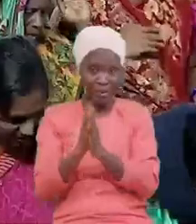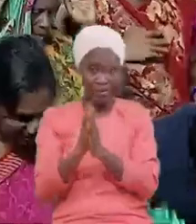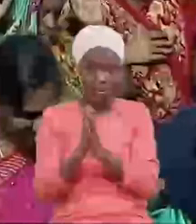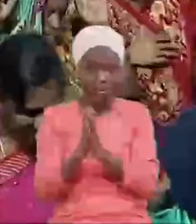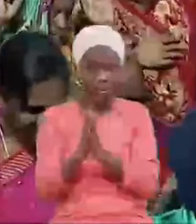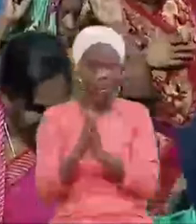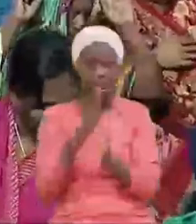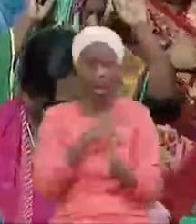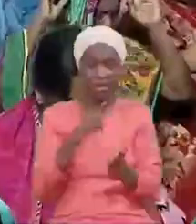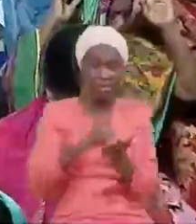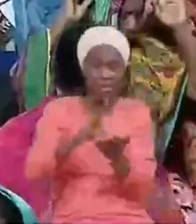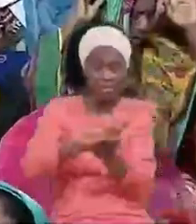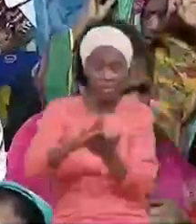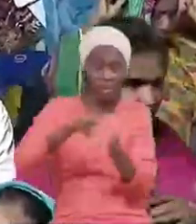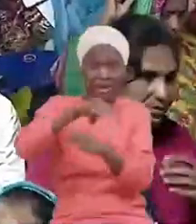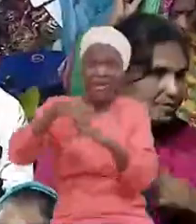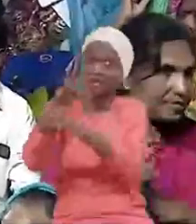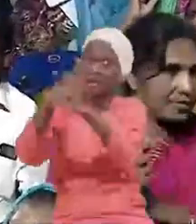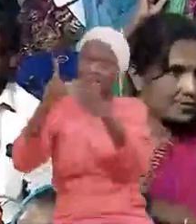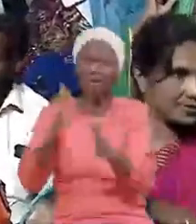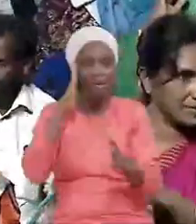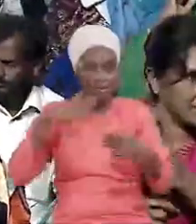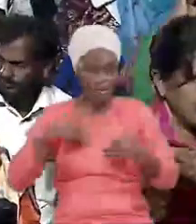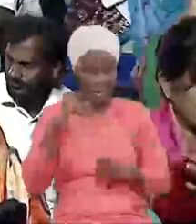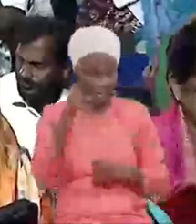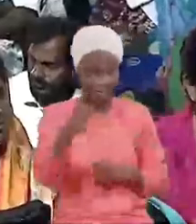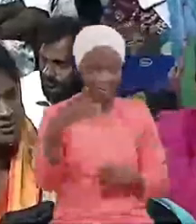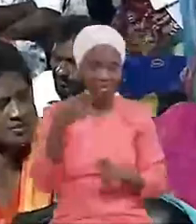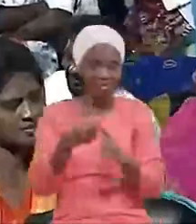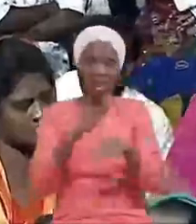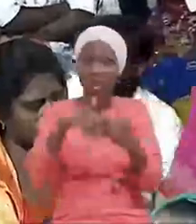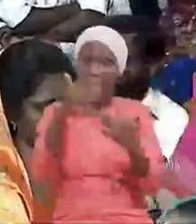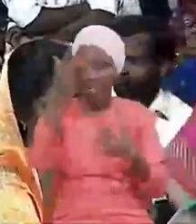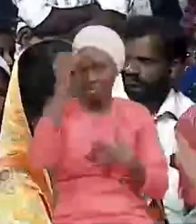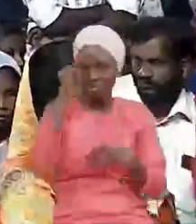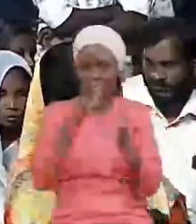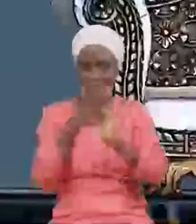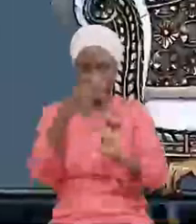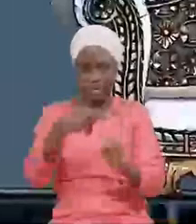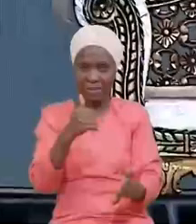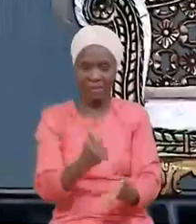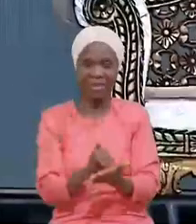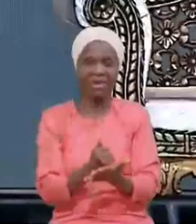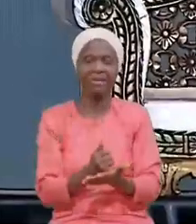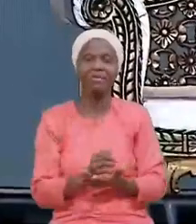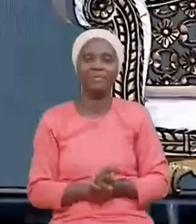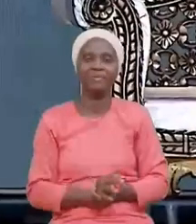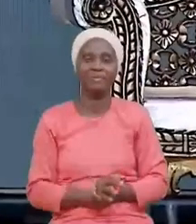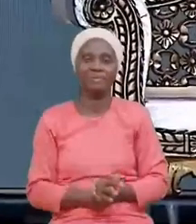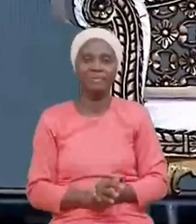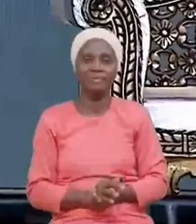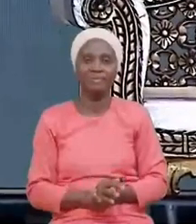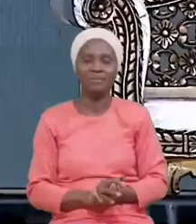Et je vais prier pour vous. Et le libérateur surnaturel va vous guérir